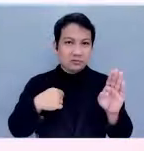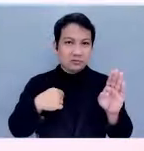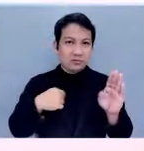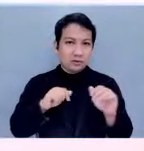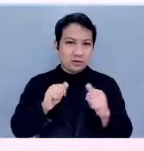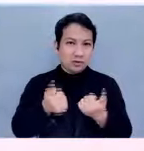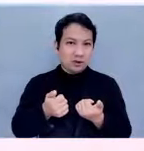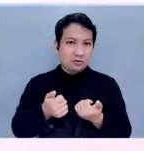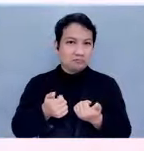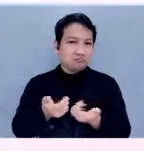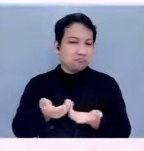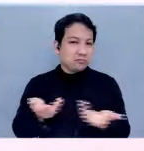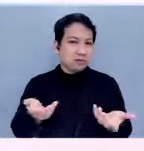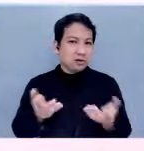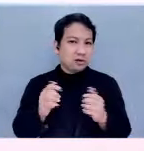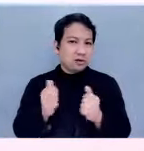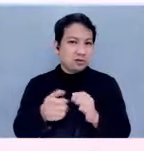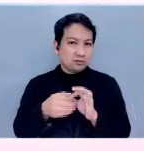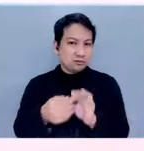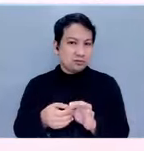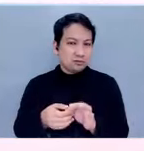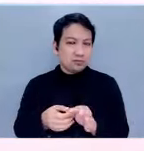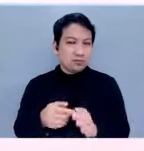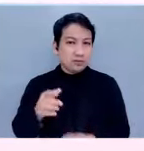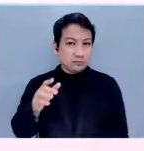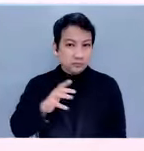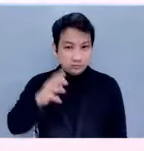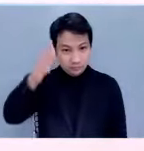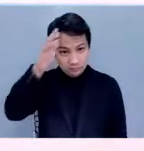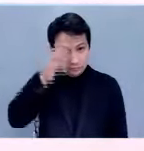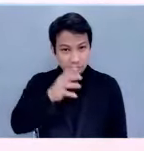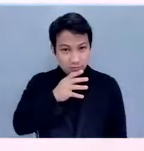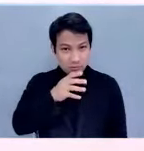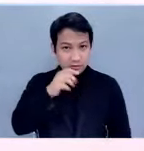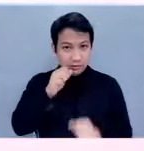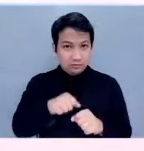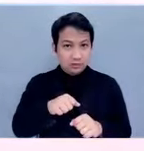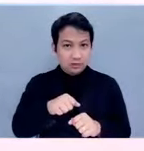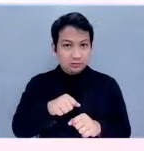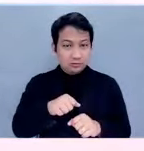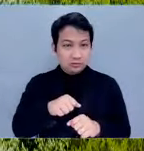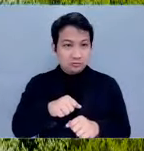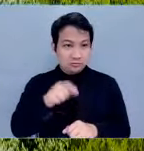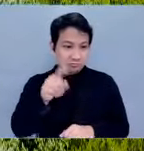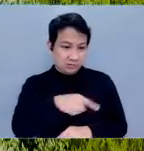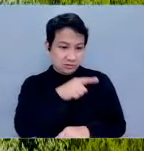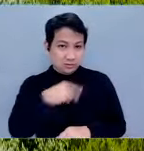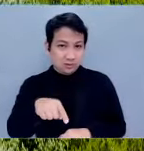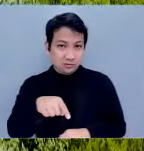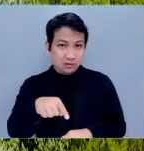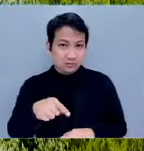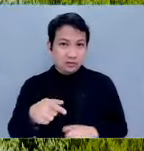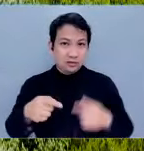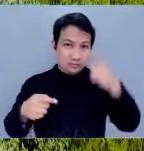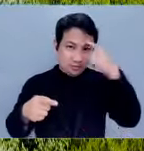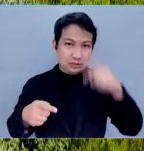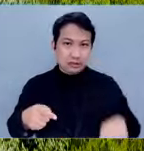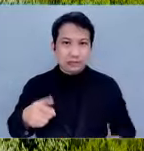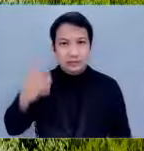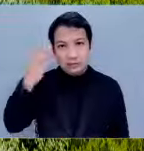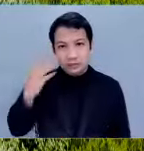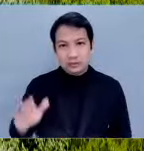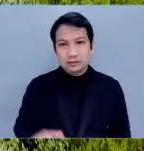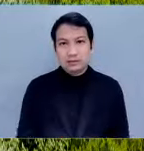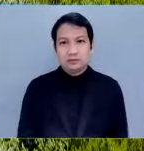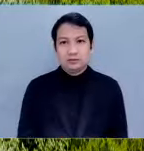paano bilang magulang tayo pwedeng maging judgmental. sa mga bagay na hindi natin alam. Ay, salamat. Tungkol sa